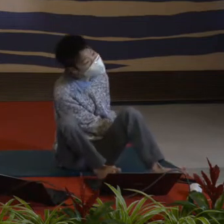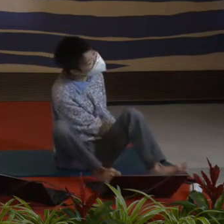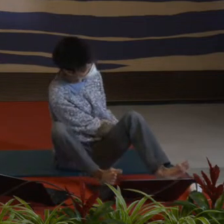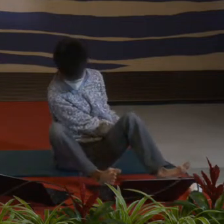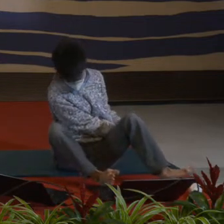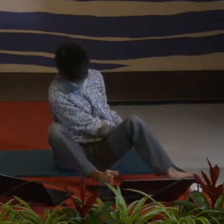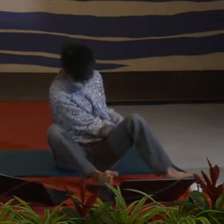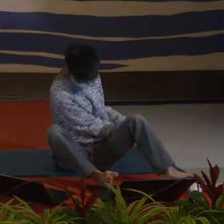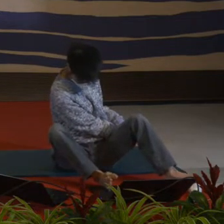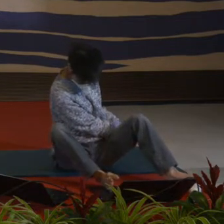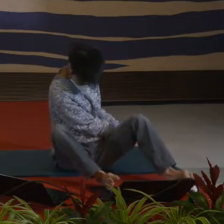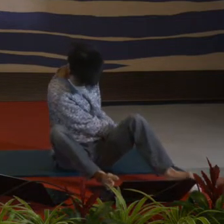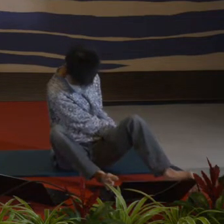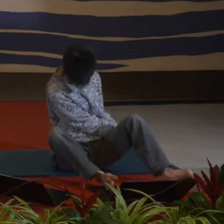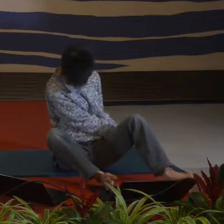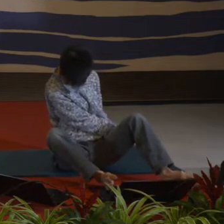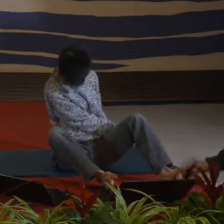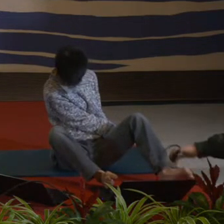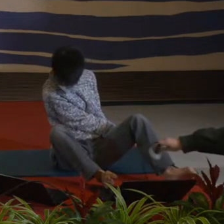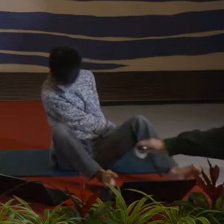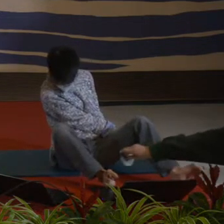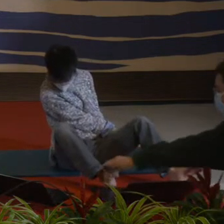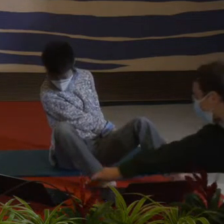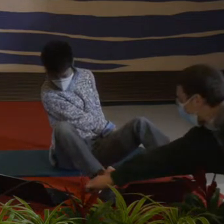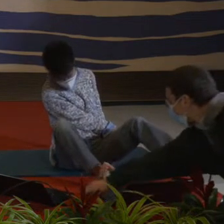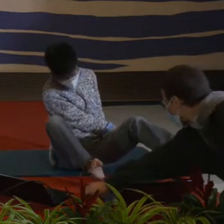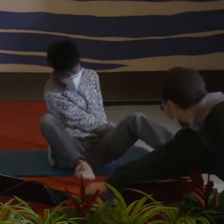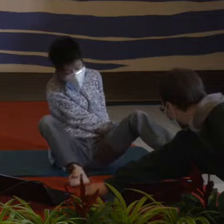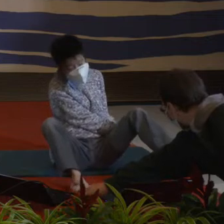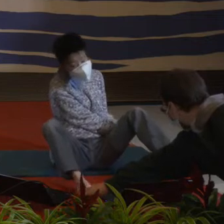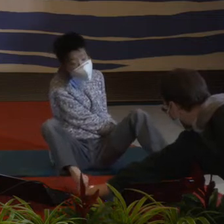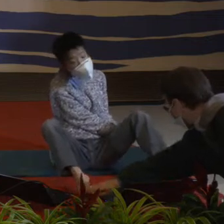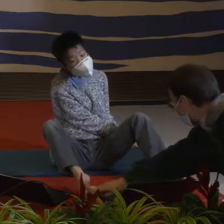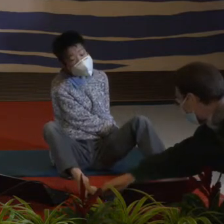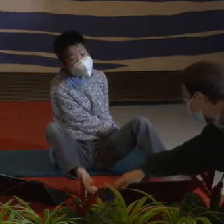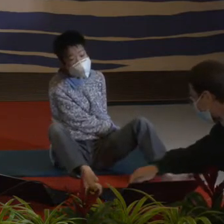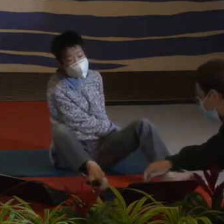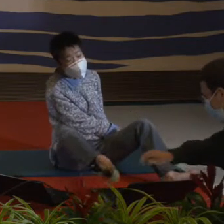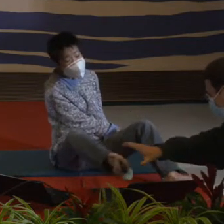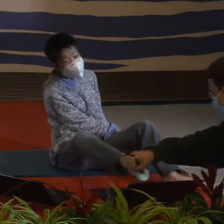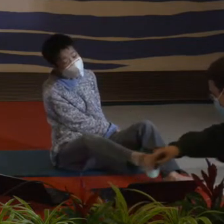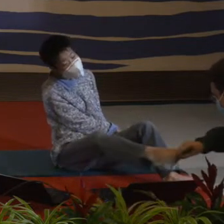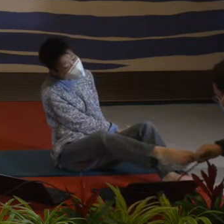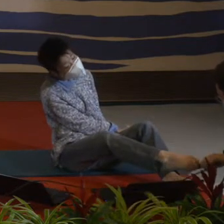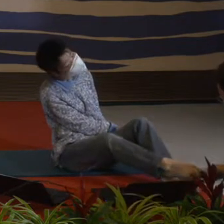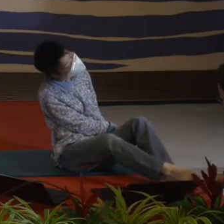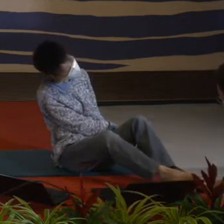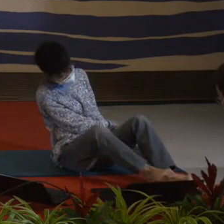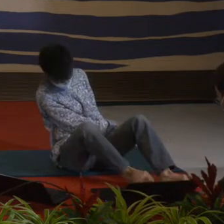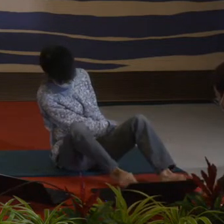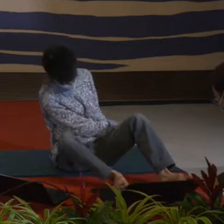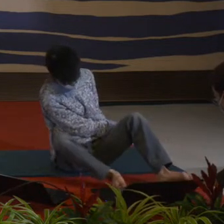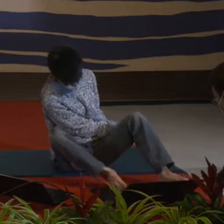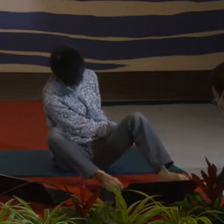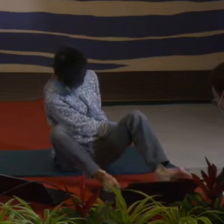l'immense honneur et limite les larmes me viendraient d'avoir autour de moi. Je n'épiloguerai pas sur le sujet, mais